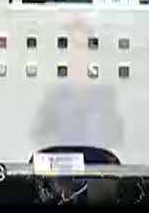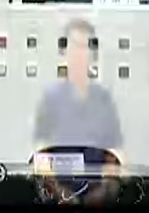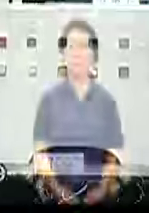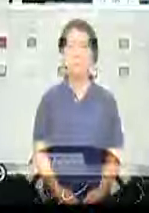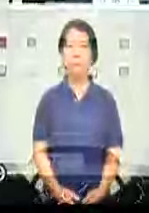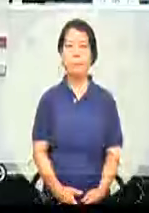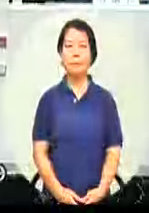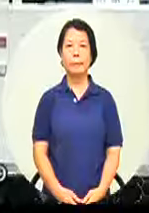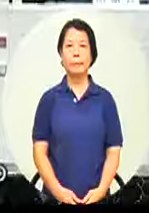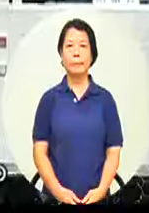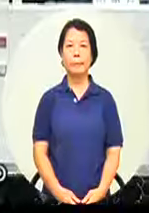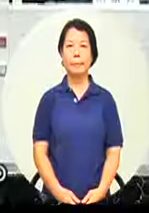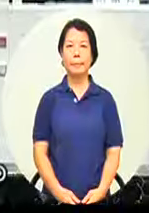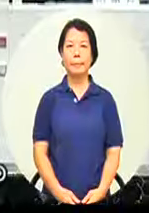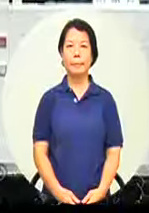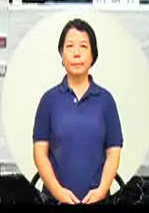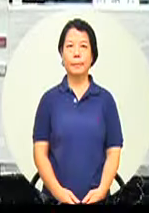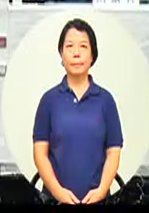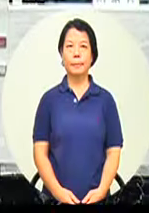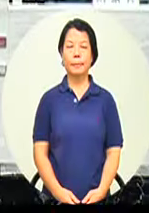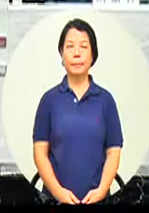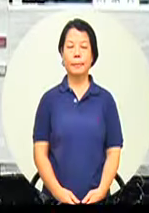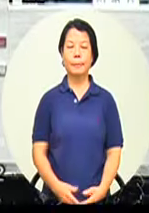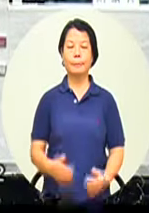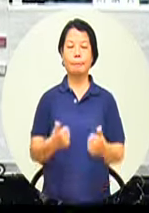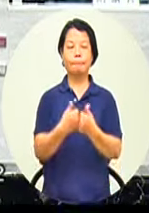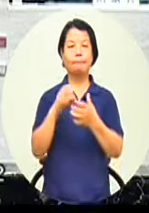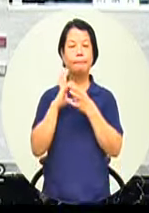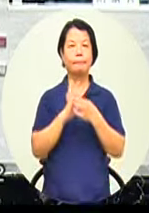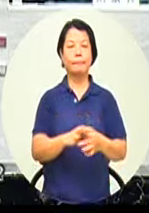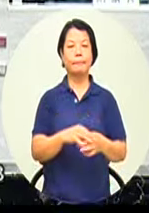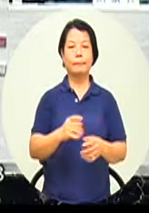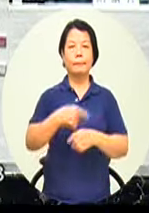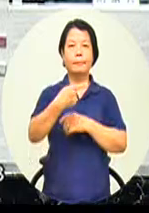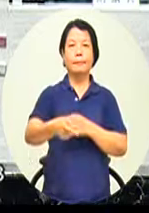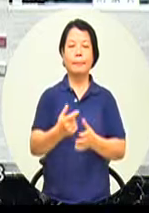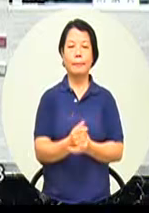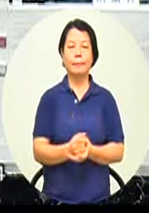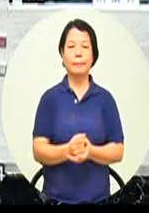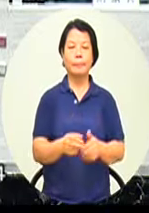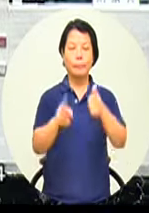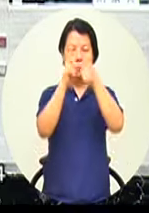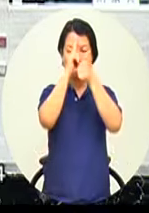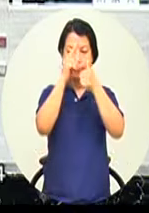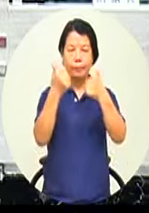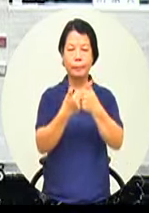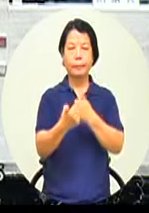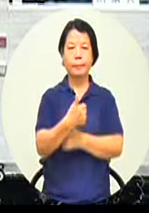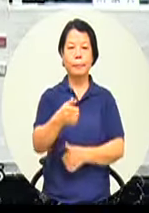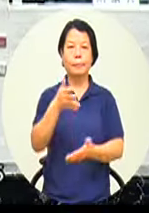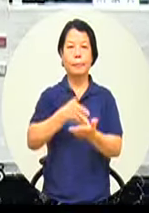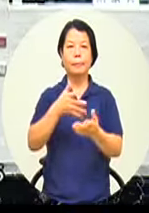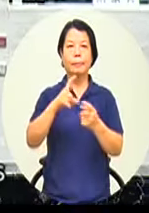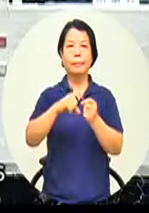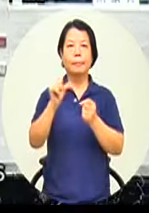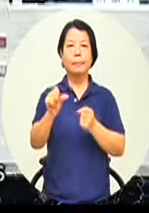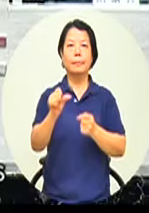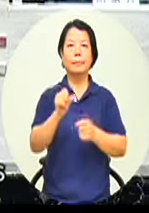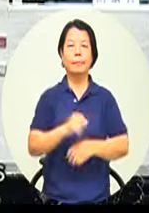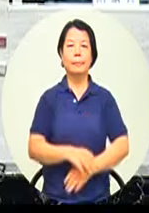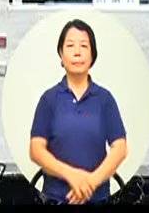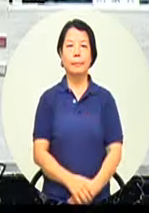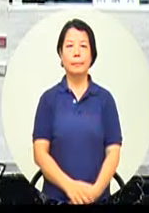好，继续开会哈。啊，接着下去哈，请那个许慧议员质询哈，时间十五分钟。